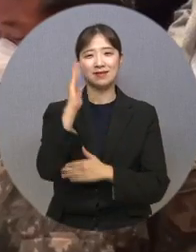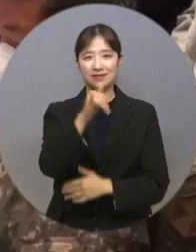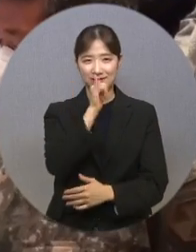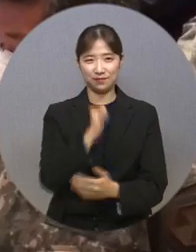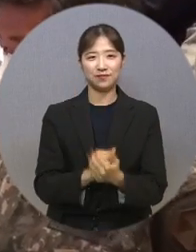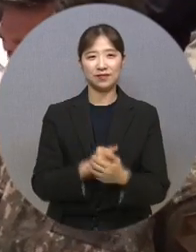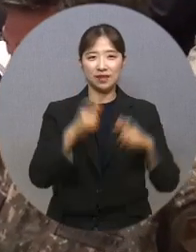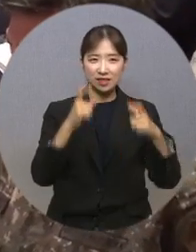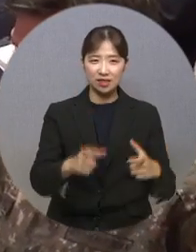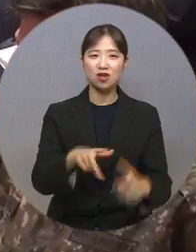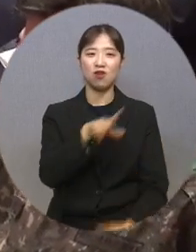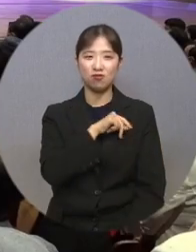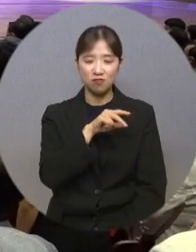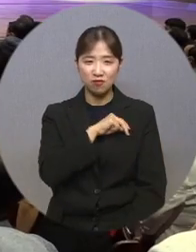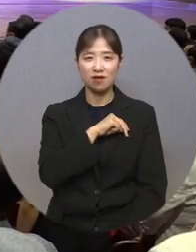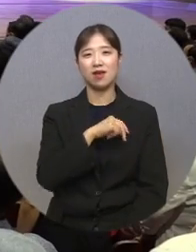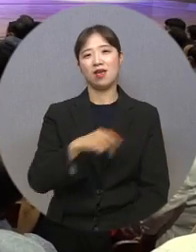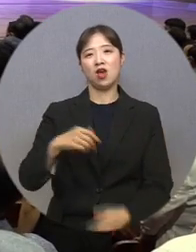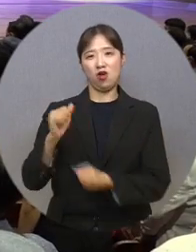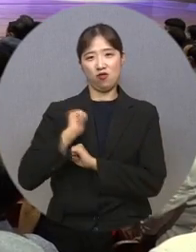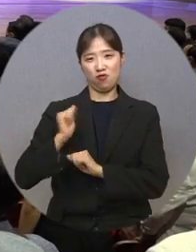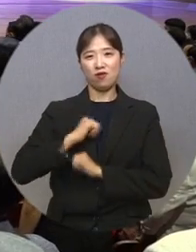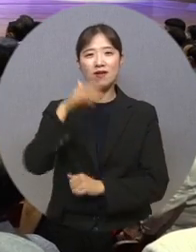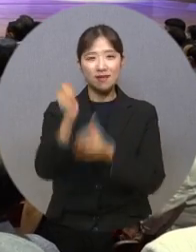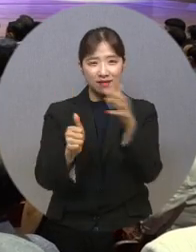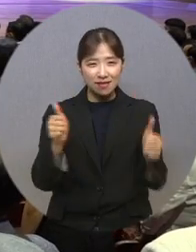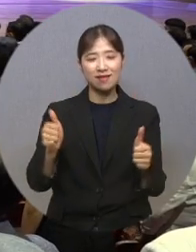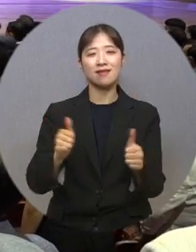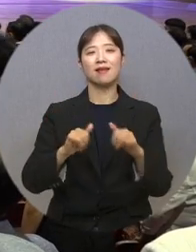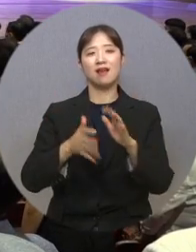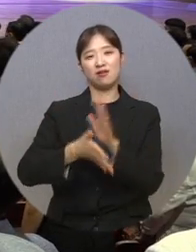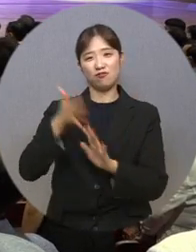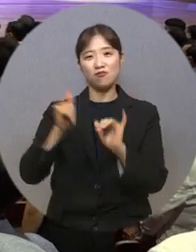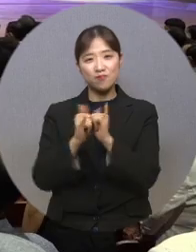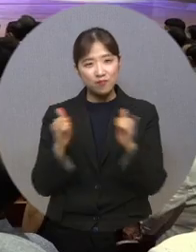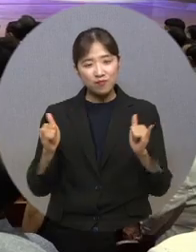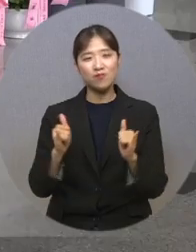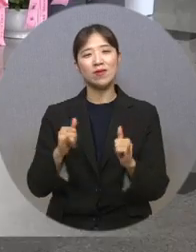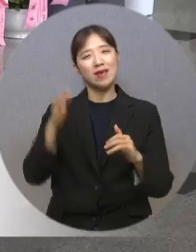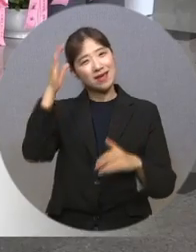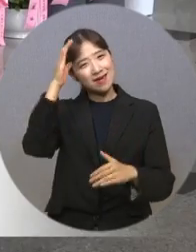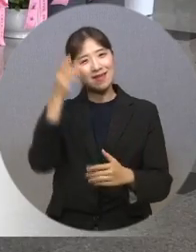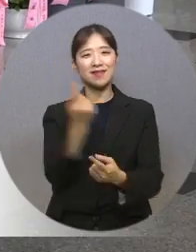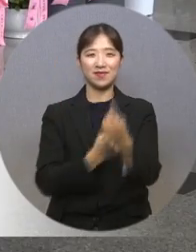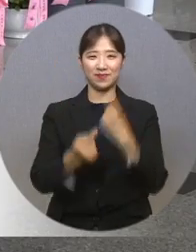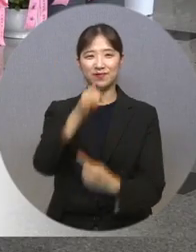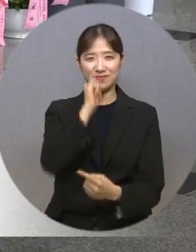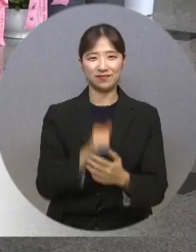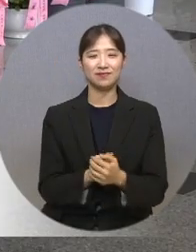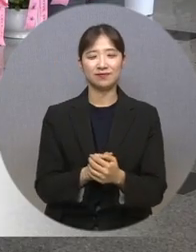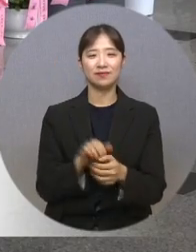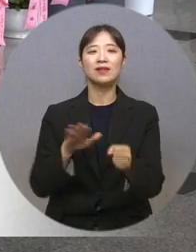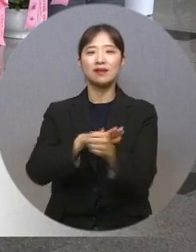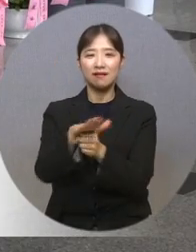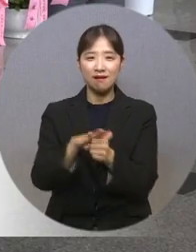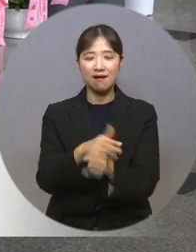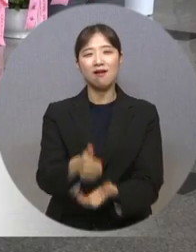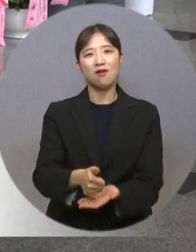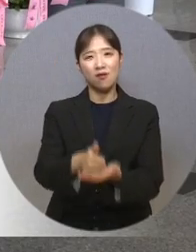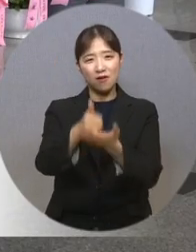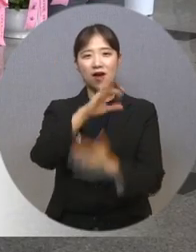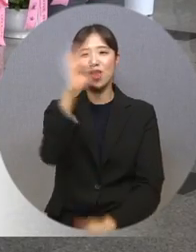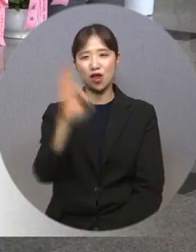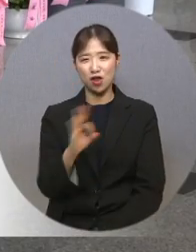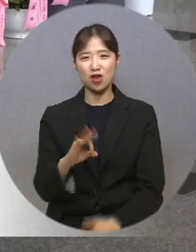사단장, 군의원과 군민들이 기대를 안고 아트홀을 가득 메웠습니다. 네, 사랑하고 존경하는 연천 국민